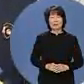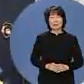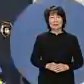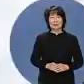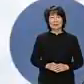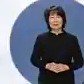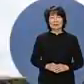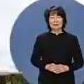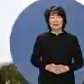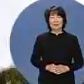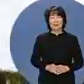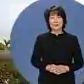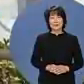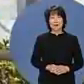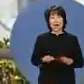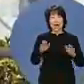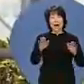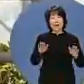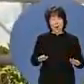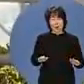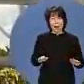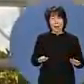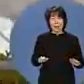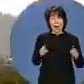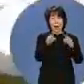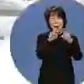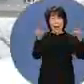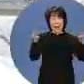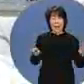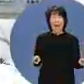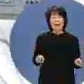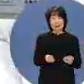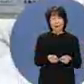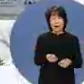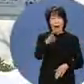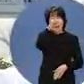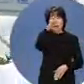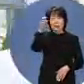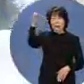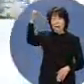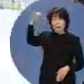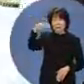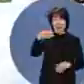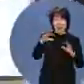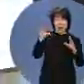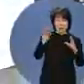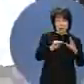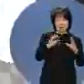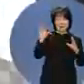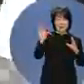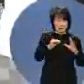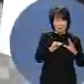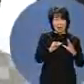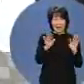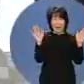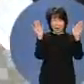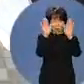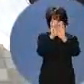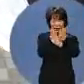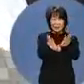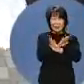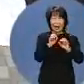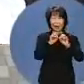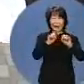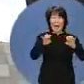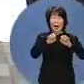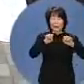ではすみません、どうぞ。 今回設置された看板には、日中に紫外線を吸収し暗闇で長時間